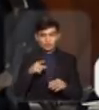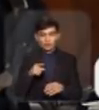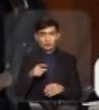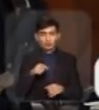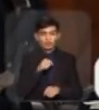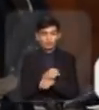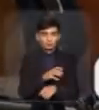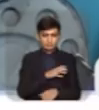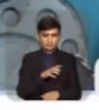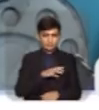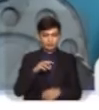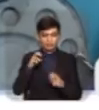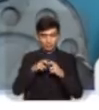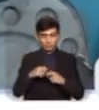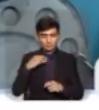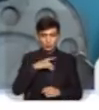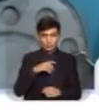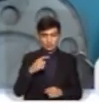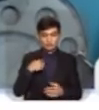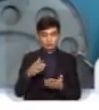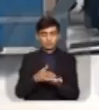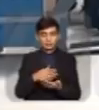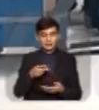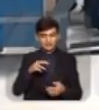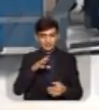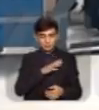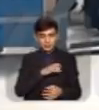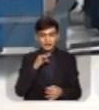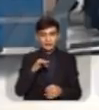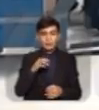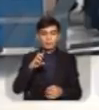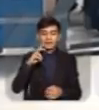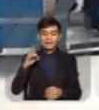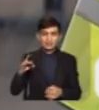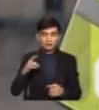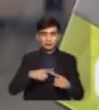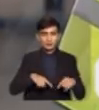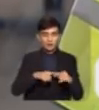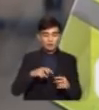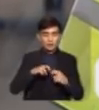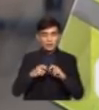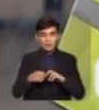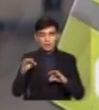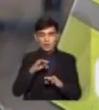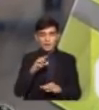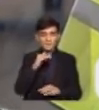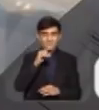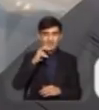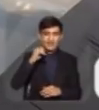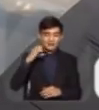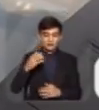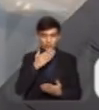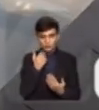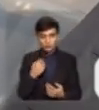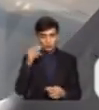задержку воздушных судов. В сообщении также указано, что финансовых проблем у БКР нет, и все пилоты проходят подготовку в